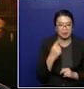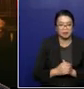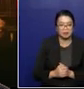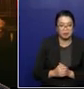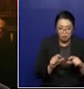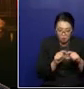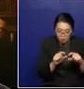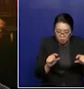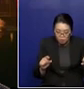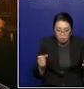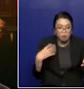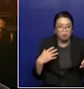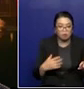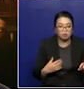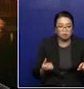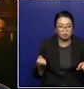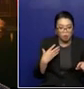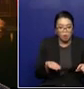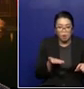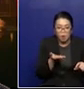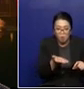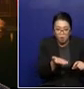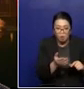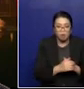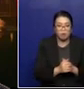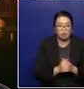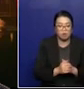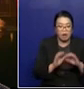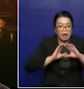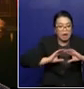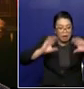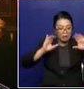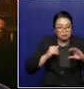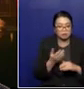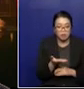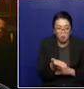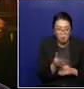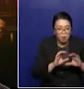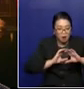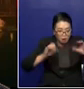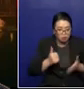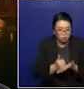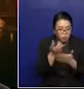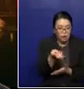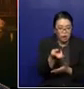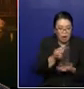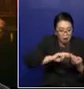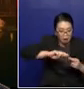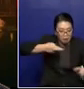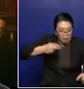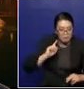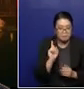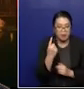คนี้ดีๆนะเขาบอกว่าวอนให้รัฐบาลเนี่ยแหละฮะเร่งรัดพัฒนาสายพันธุ์ข้าวท่